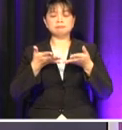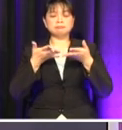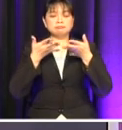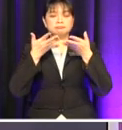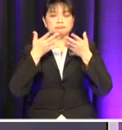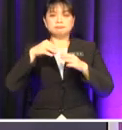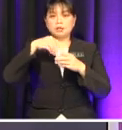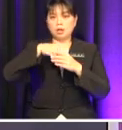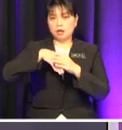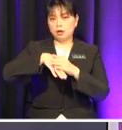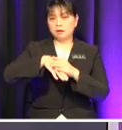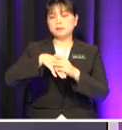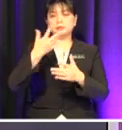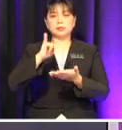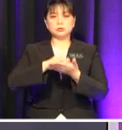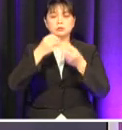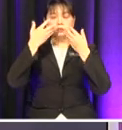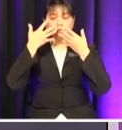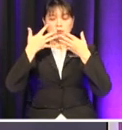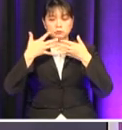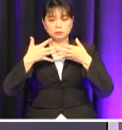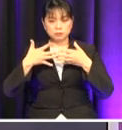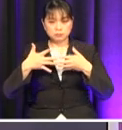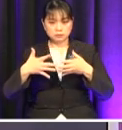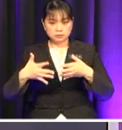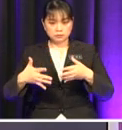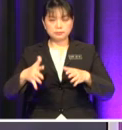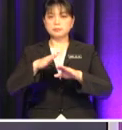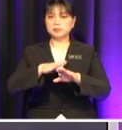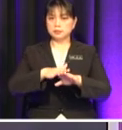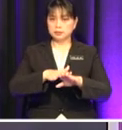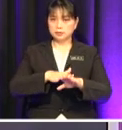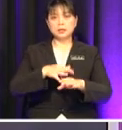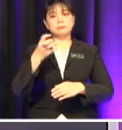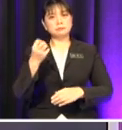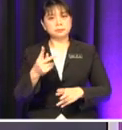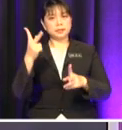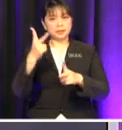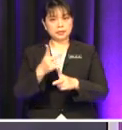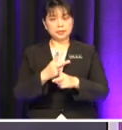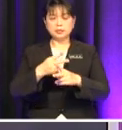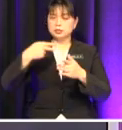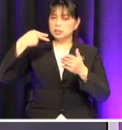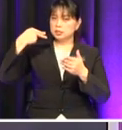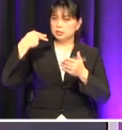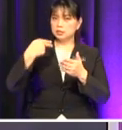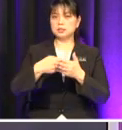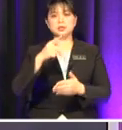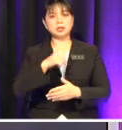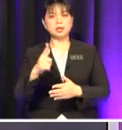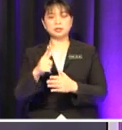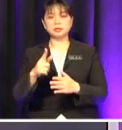tuh dilepaskan beberapa kali sehingga dia tenang jadi ini sesuai